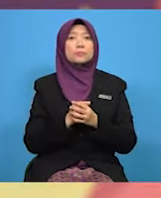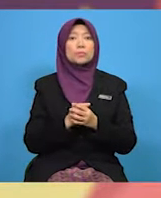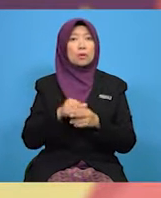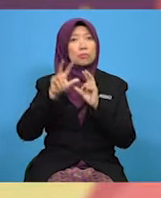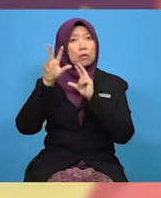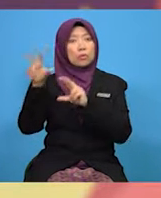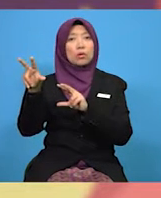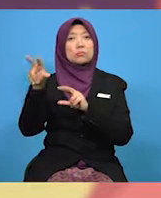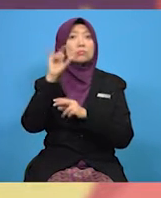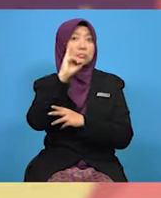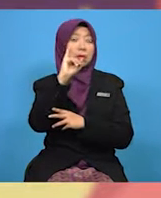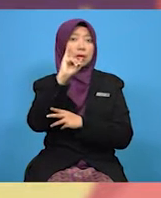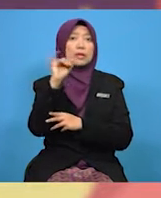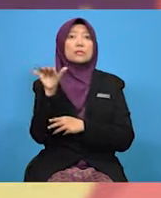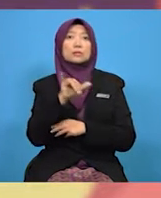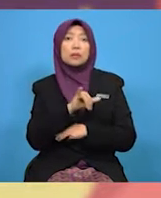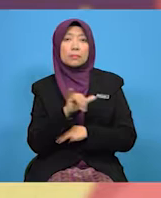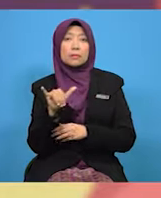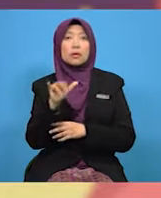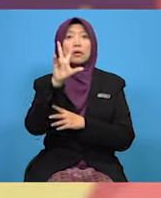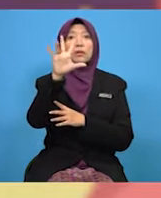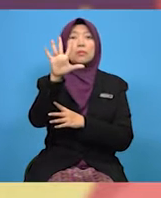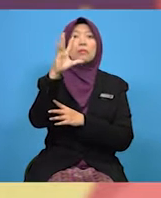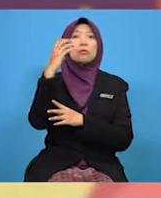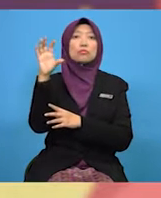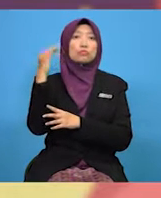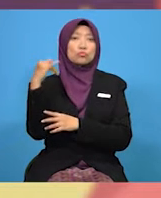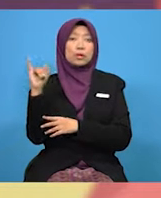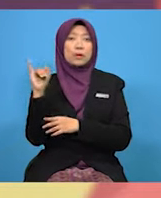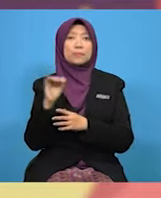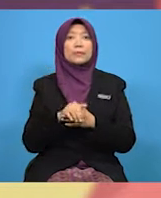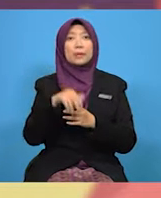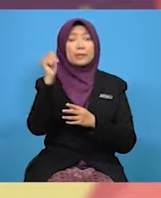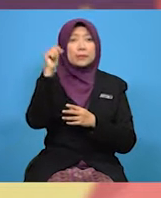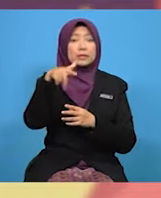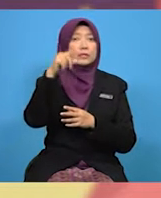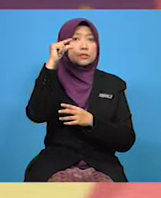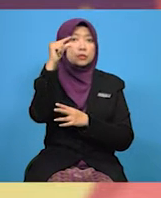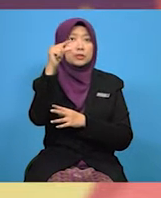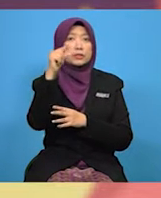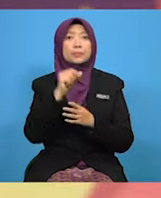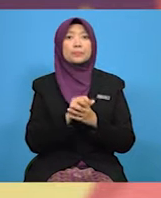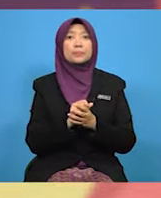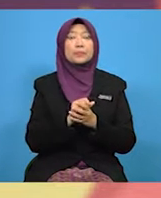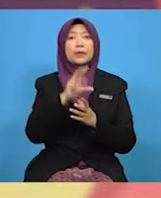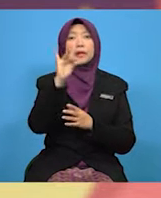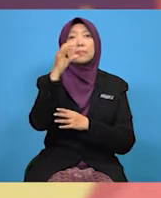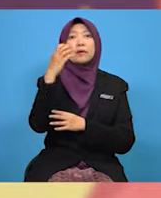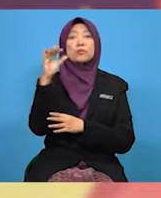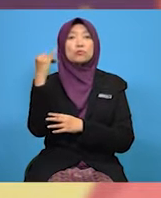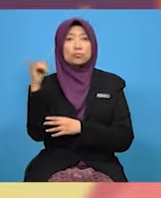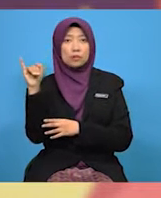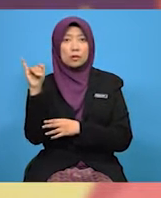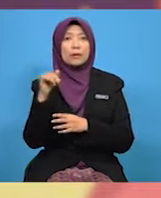penaburan yaitu Air = 500000000 dan perbelanjaan kerajaan yaitu J =